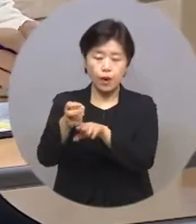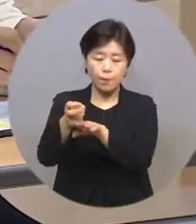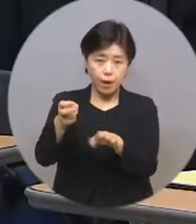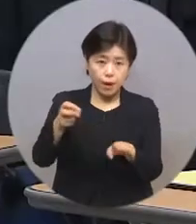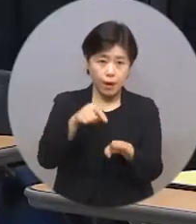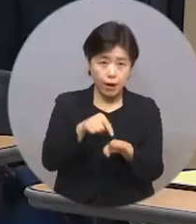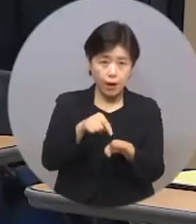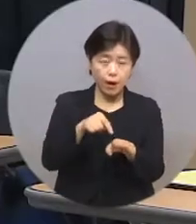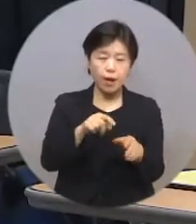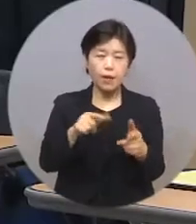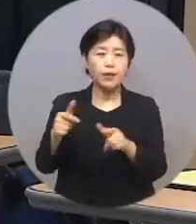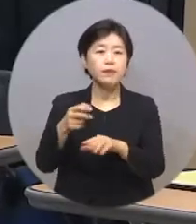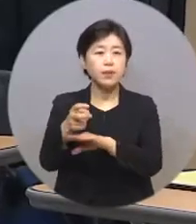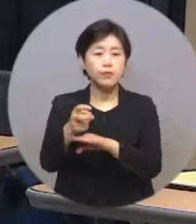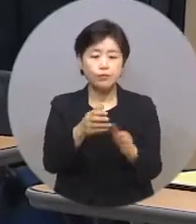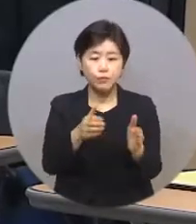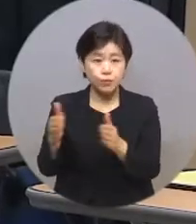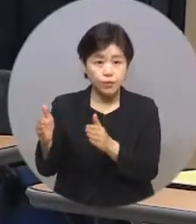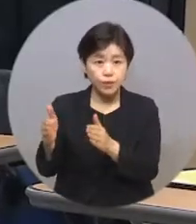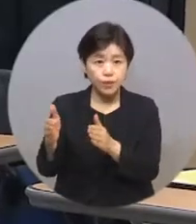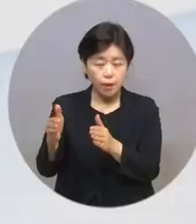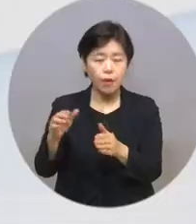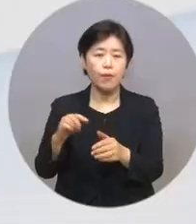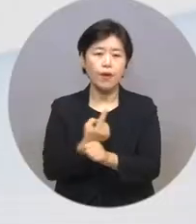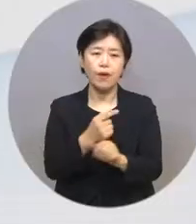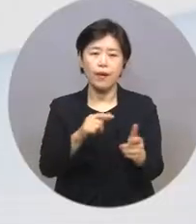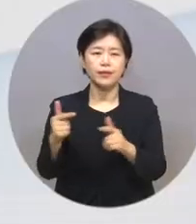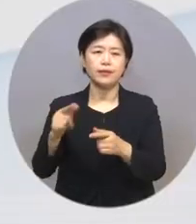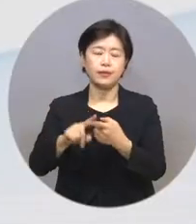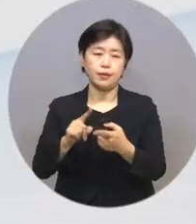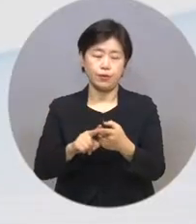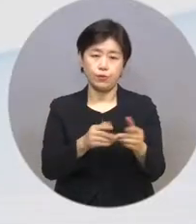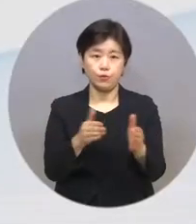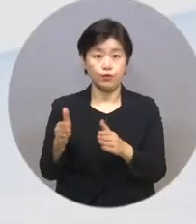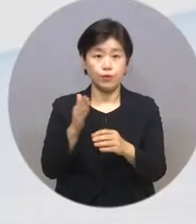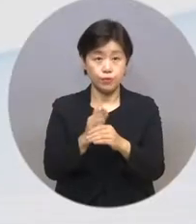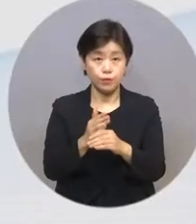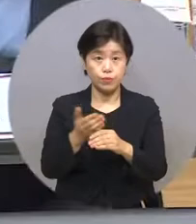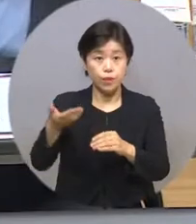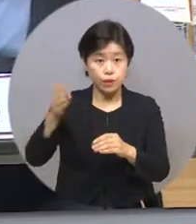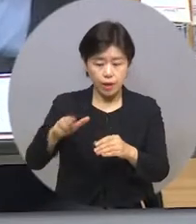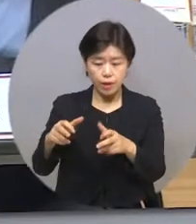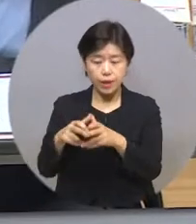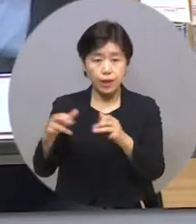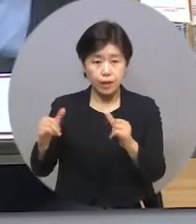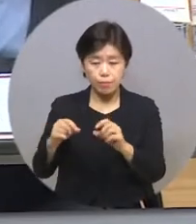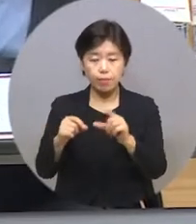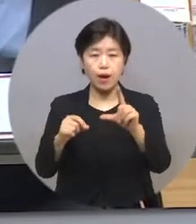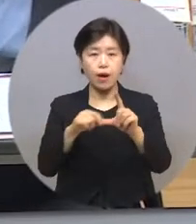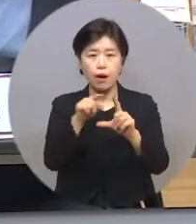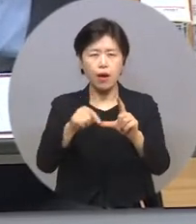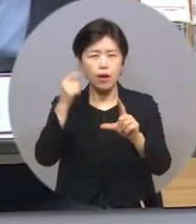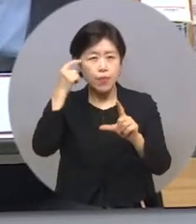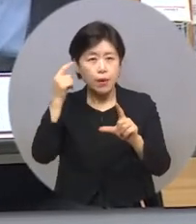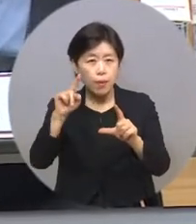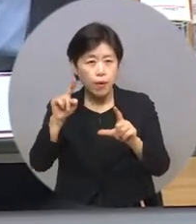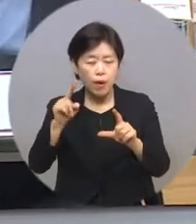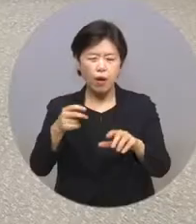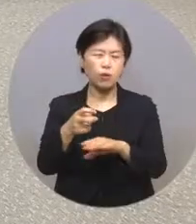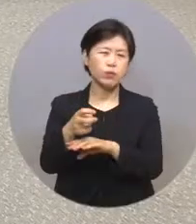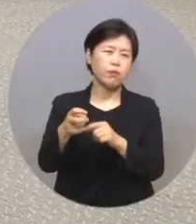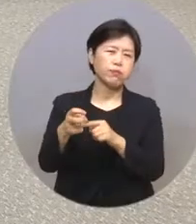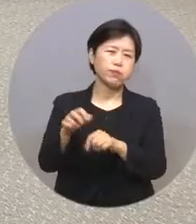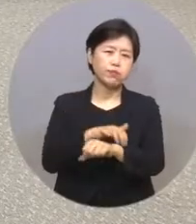이동권 강화를 위한 대책을 추진하고 있습니다 하지만 여전히 장애인 상당수가 교통수단 이용에 불편을 경험하고